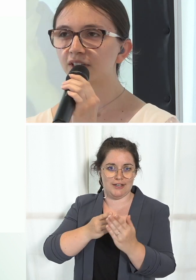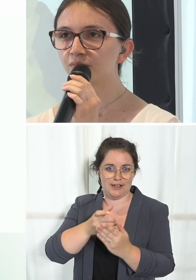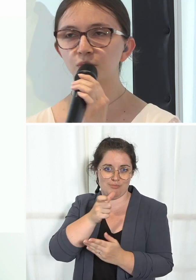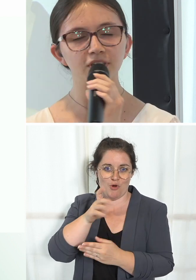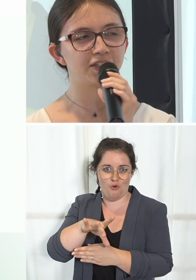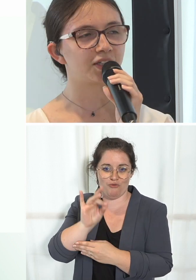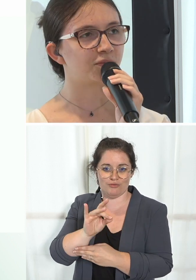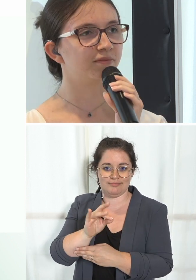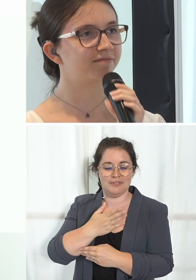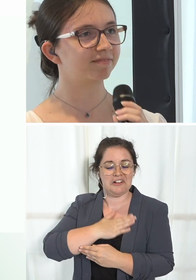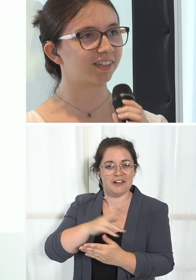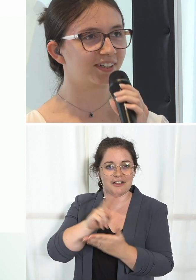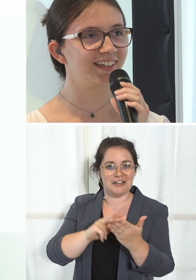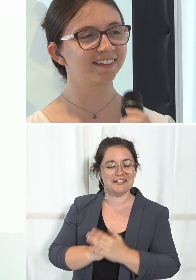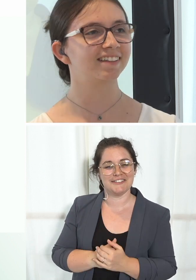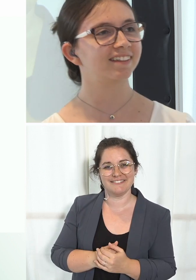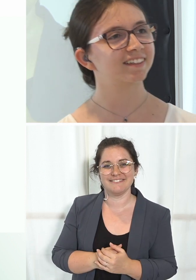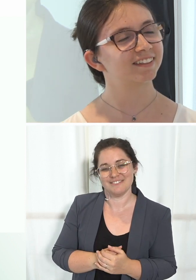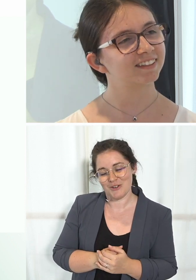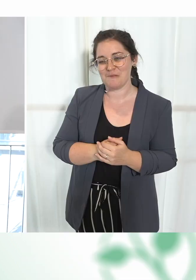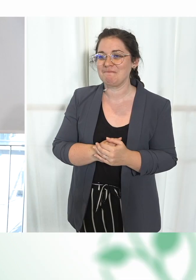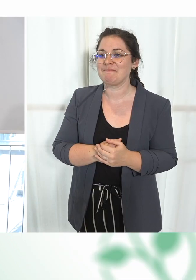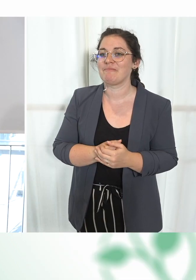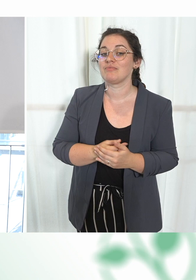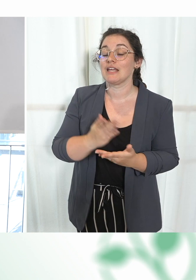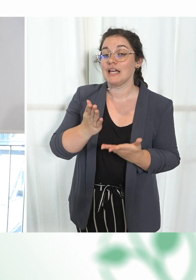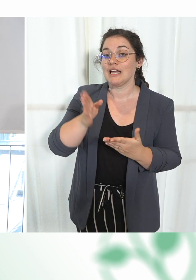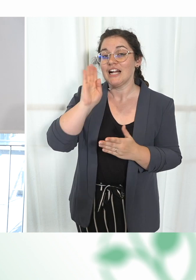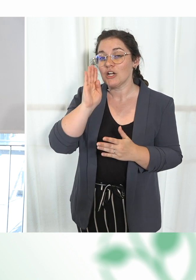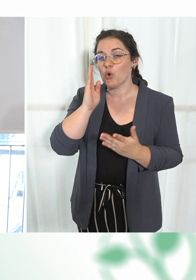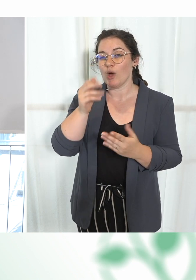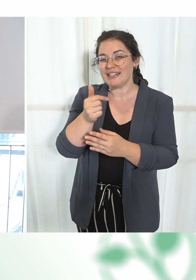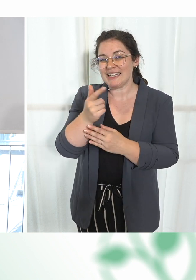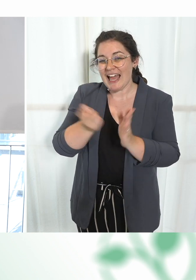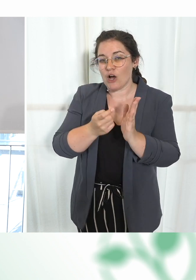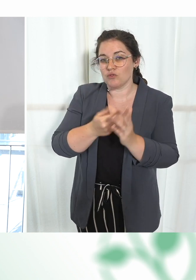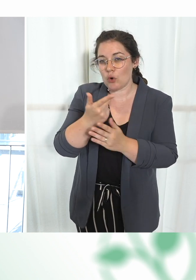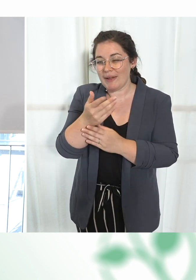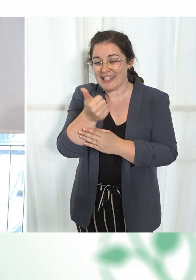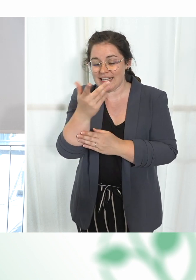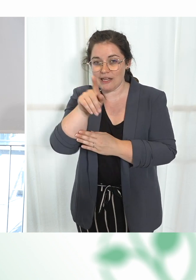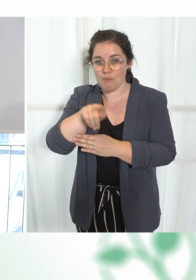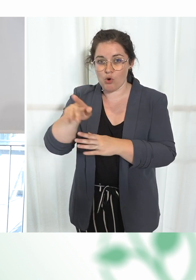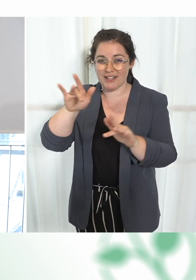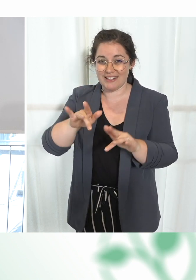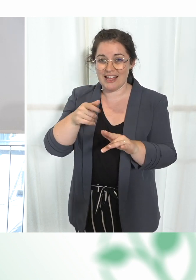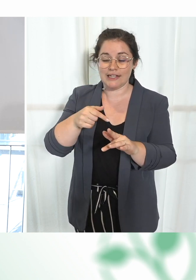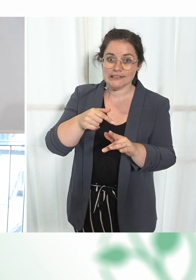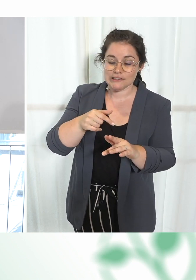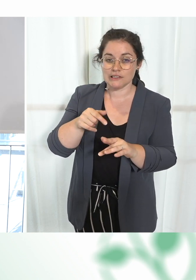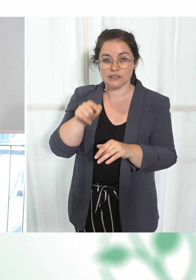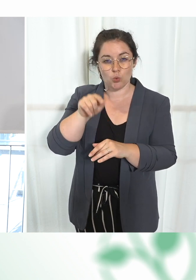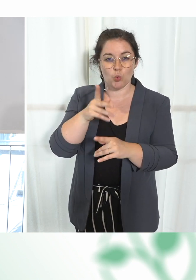sehr gern Bücher lese eben. Genau. Jetzt haben wir gehört, dass die Herausforderungen meistens erst nach ein paar Monaten auftauchen, wenn man merkt, oh, da geht vielleicht